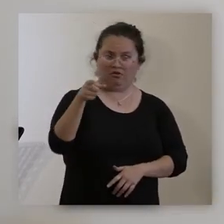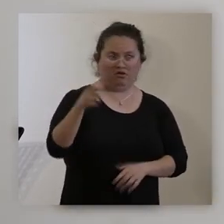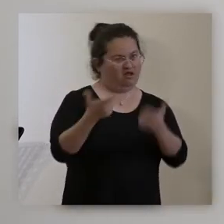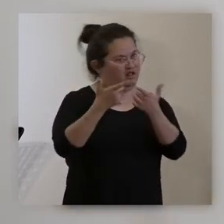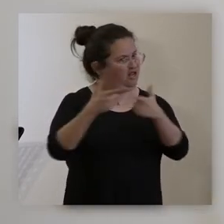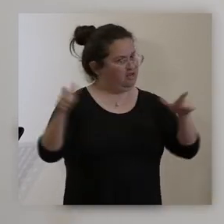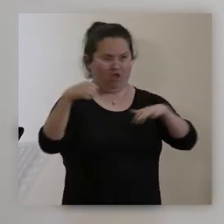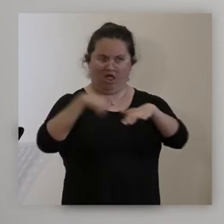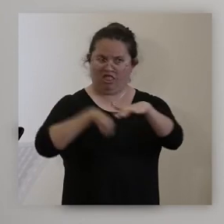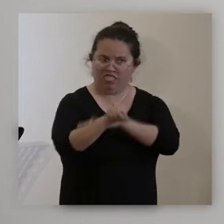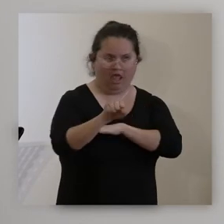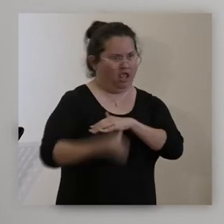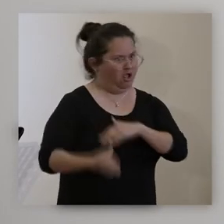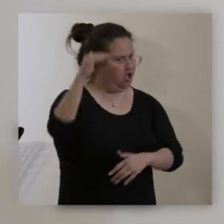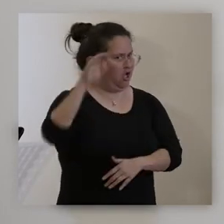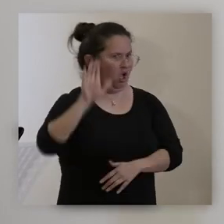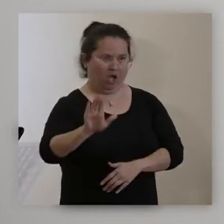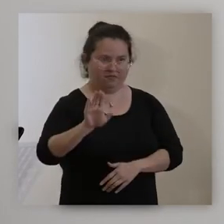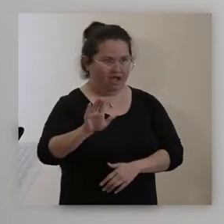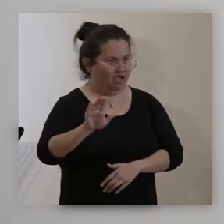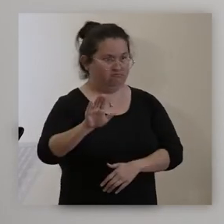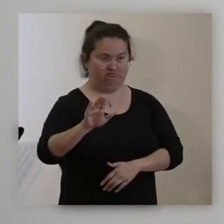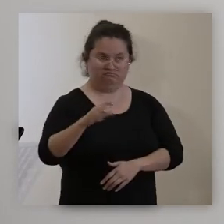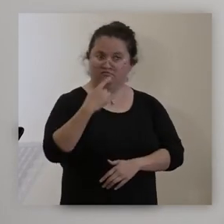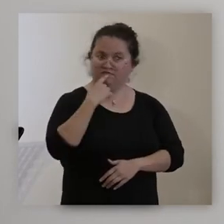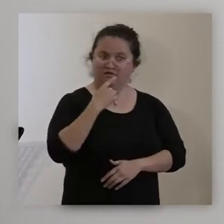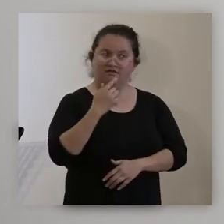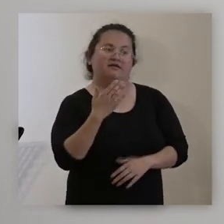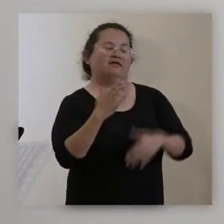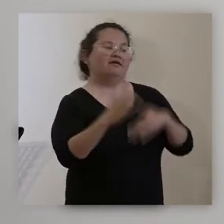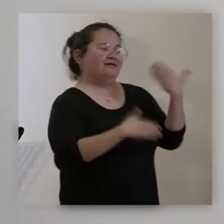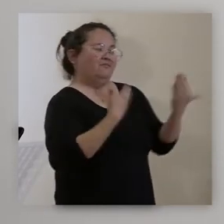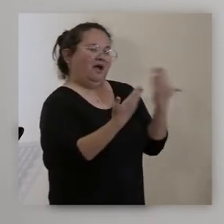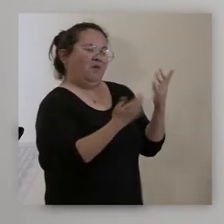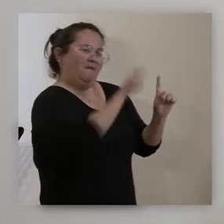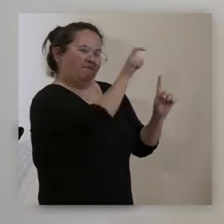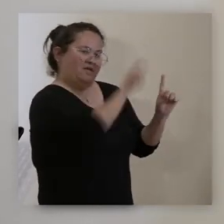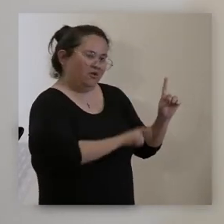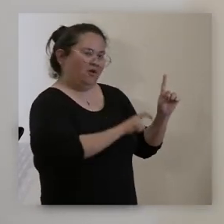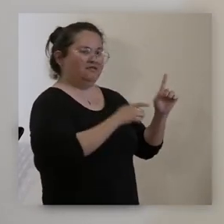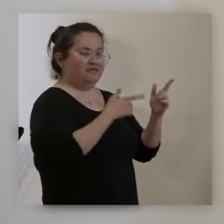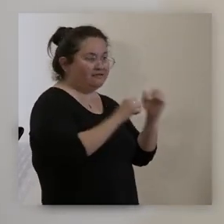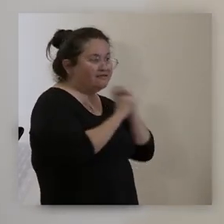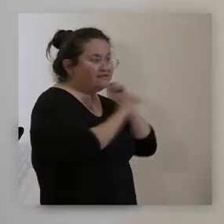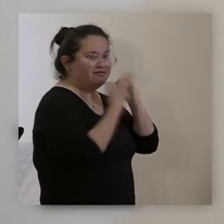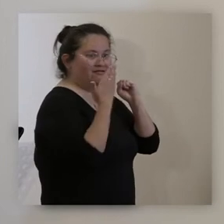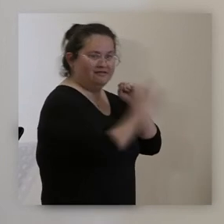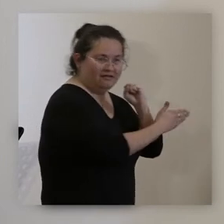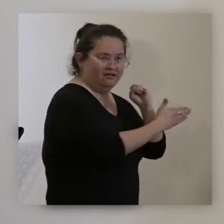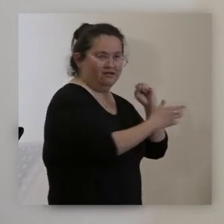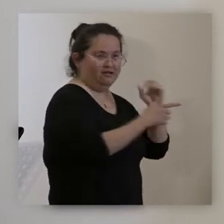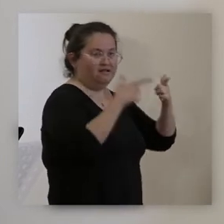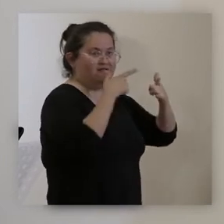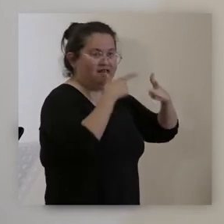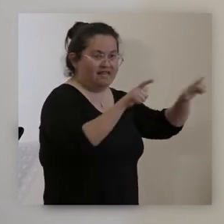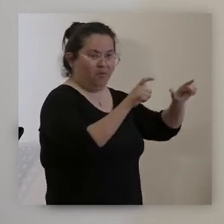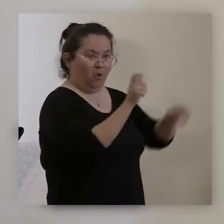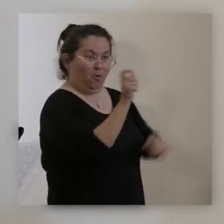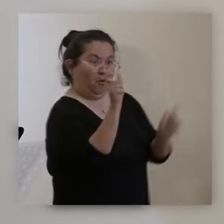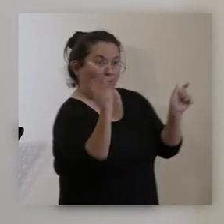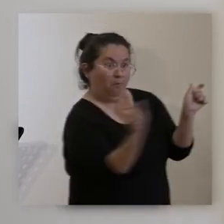acquise finiront même par être appelés libres tout court dans les actes, soulignant l'idée qu'un blanc était forcément libre